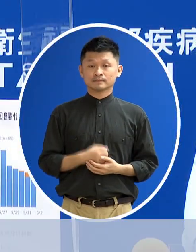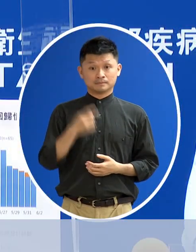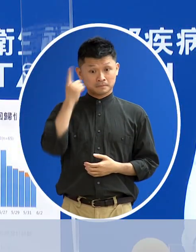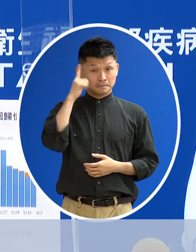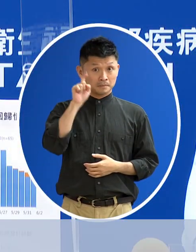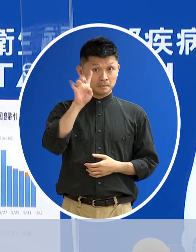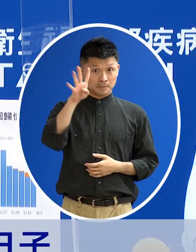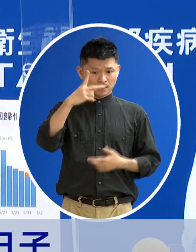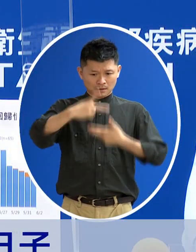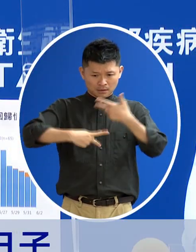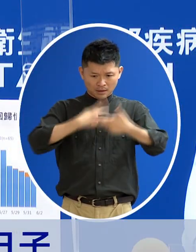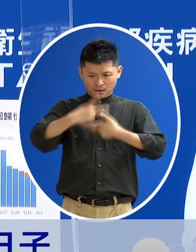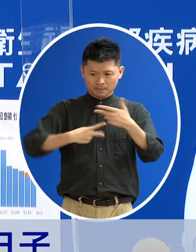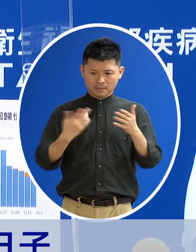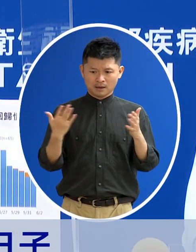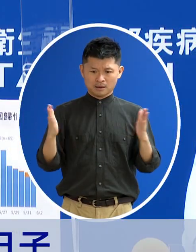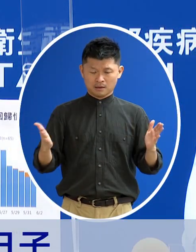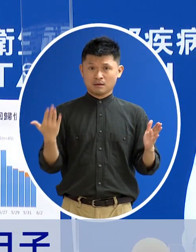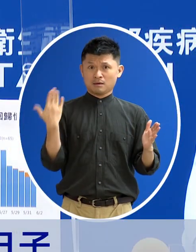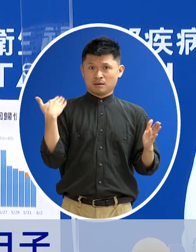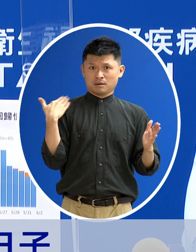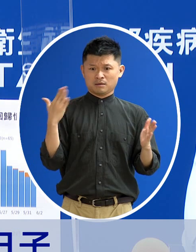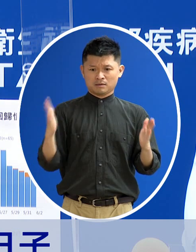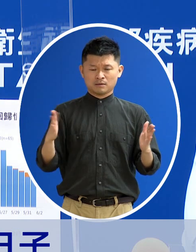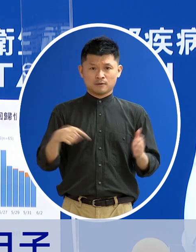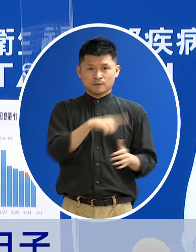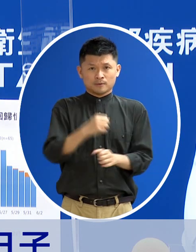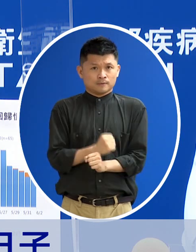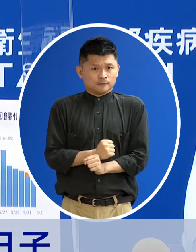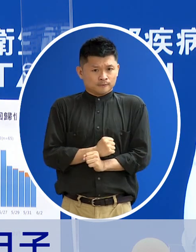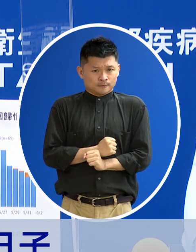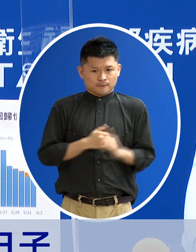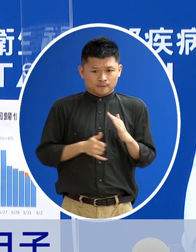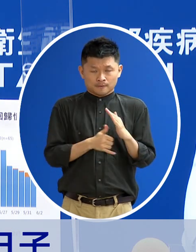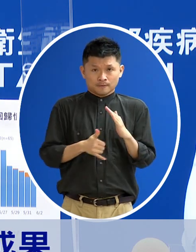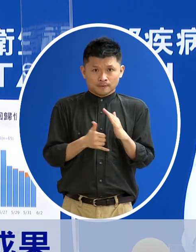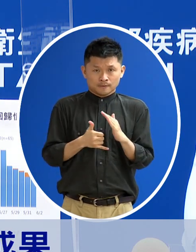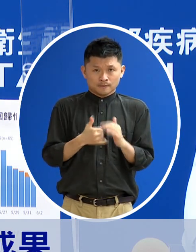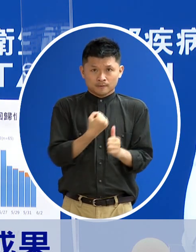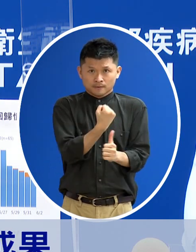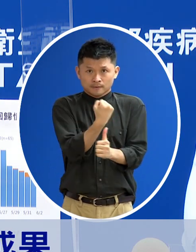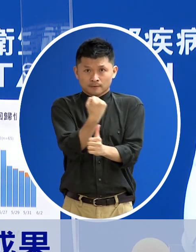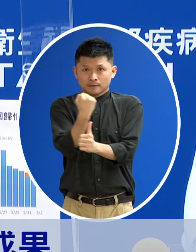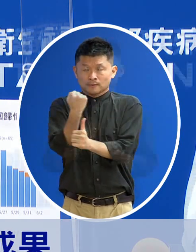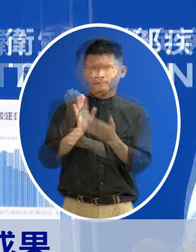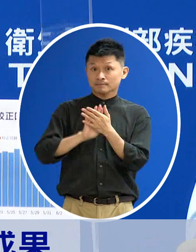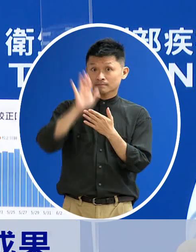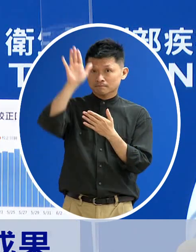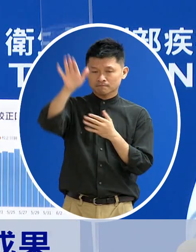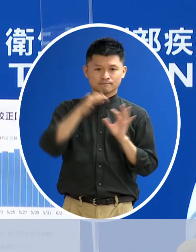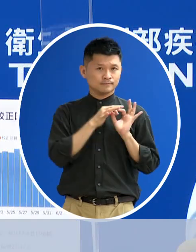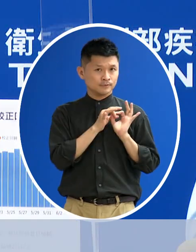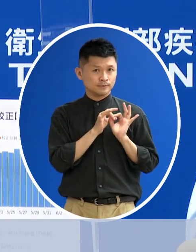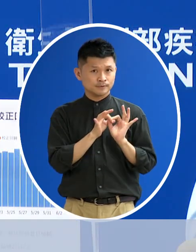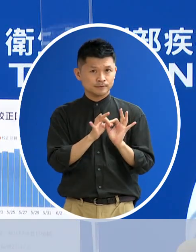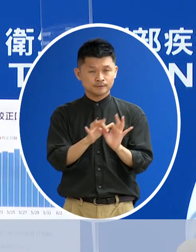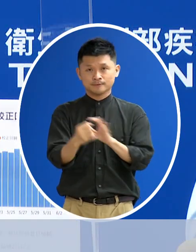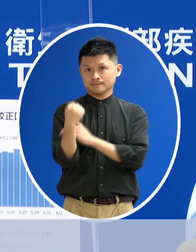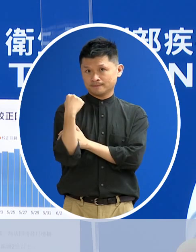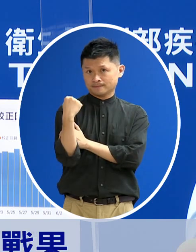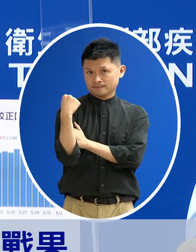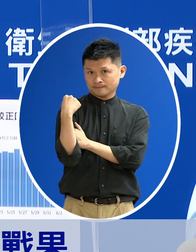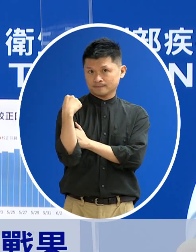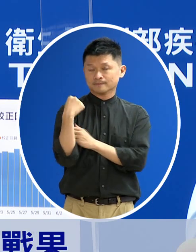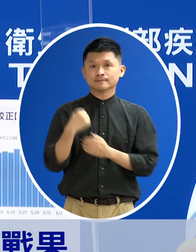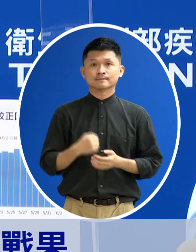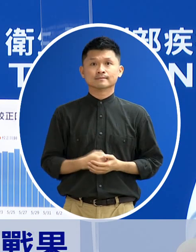天，大家这样子非常紧缩的过日子，那才能够有这样的一个成果，持续的一个努力，